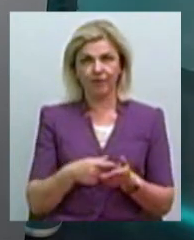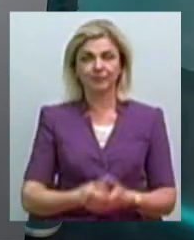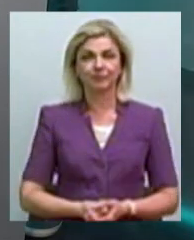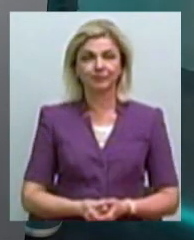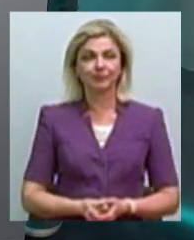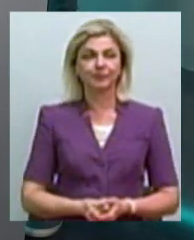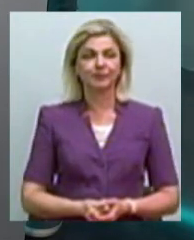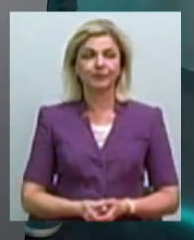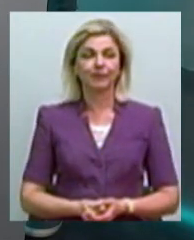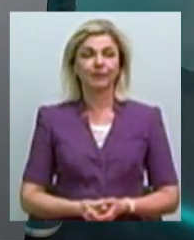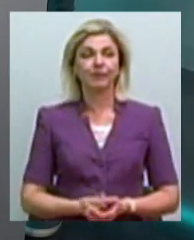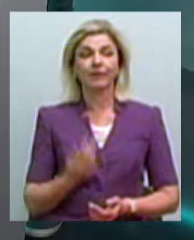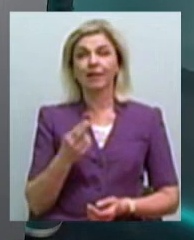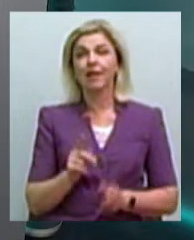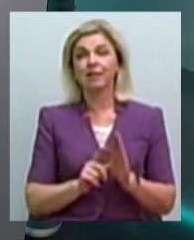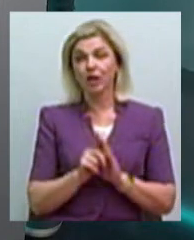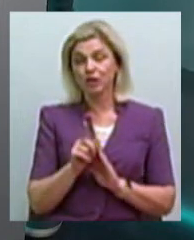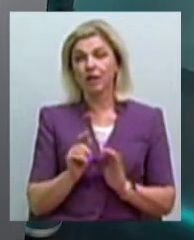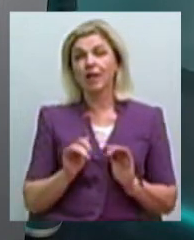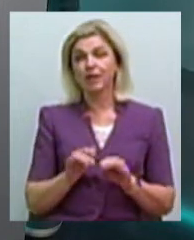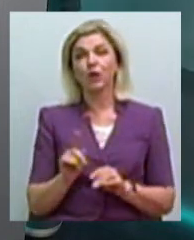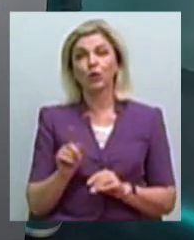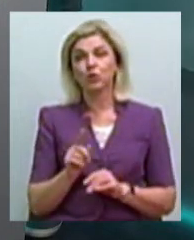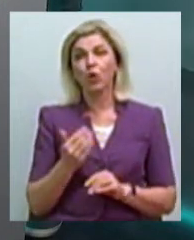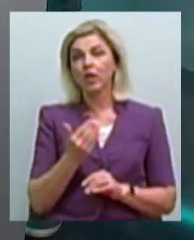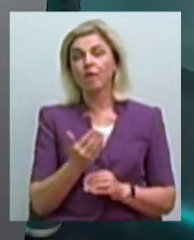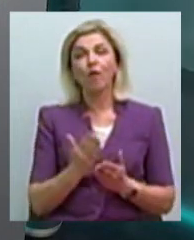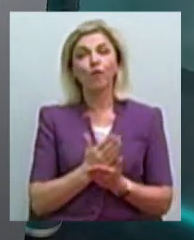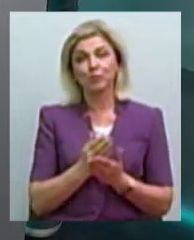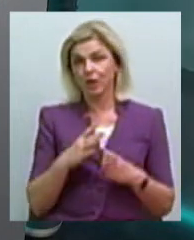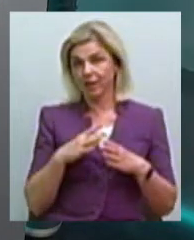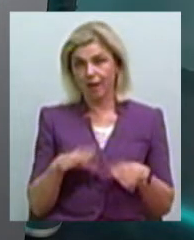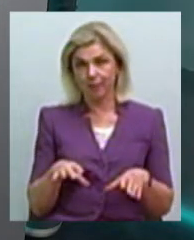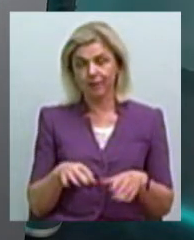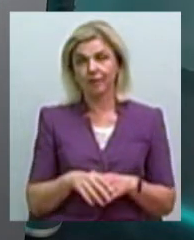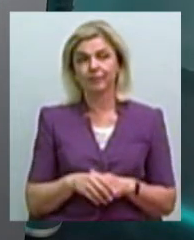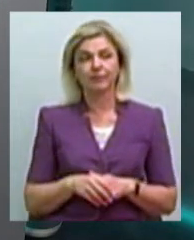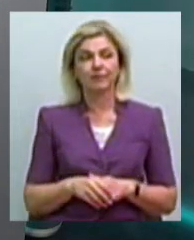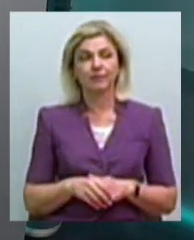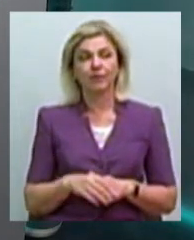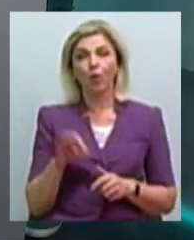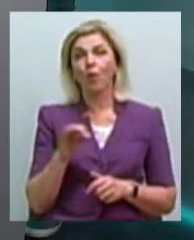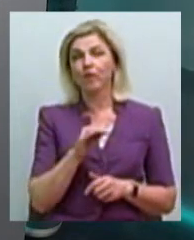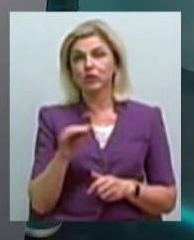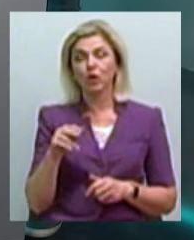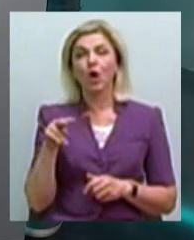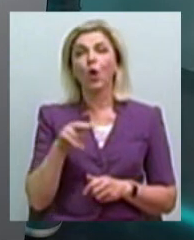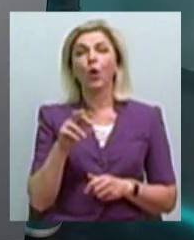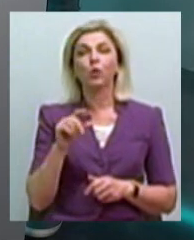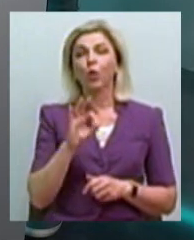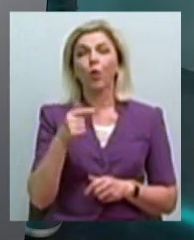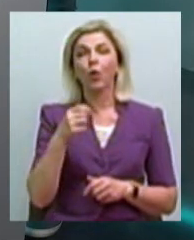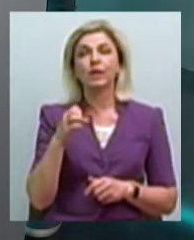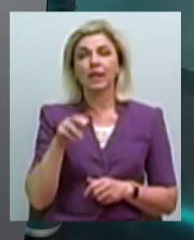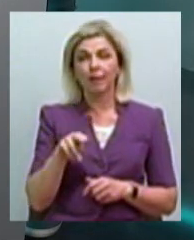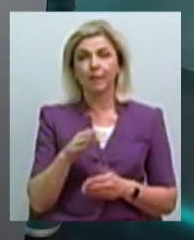Для начала дело наверняка в том, что его просто-напросто не было. И все просто. Ну, офіційний логотип в нас є, начебто.